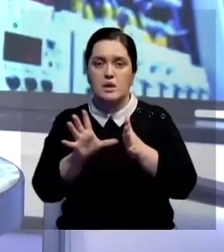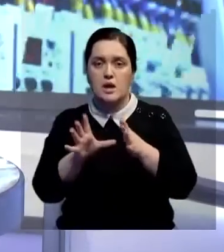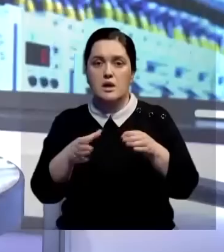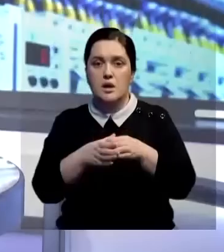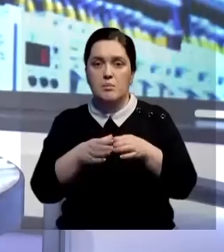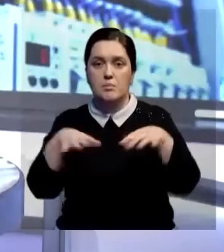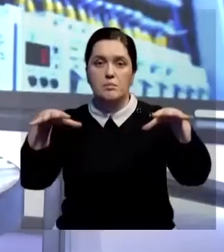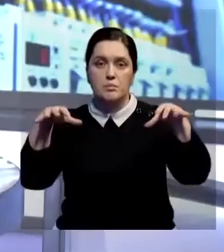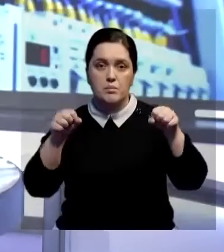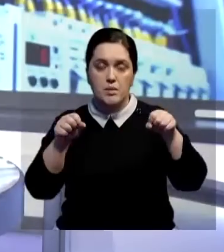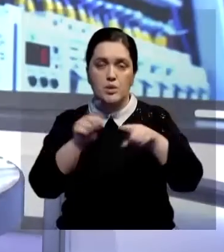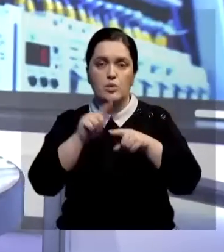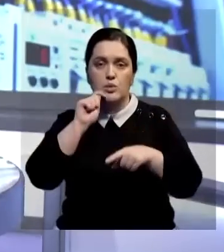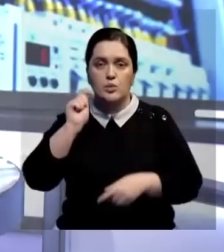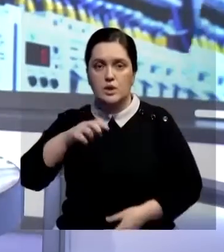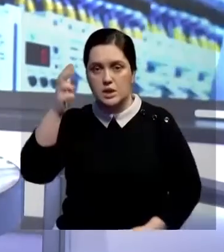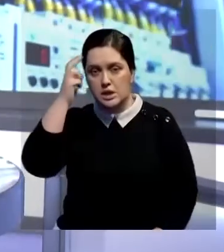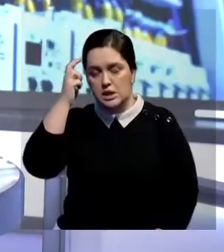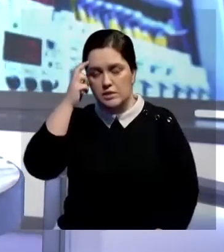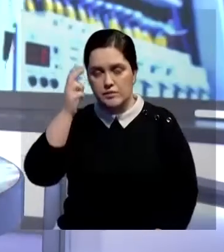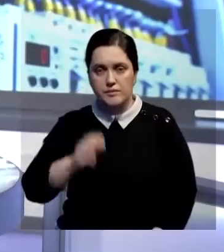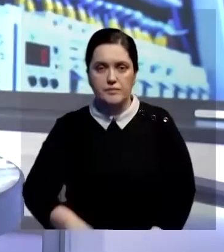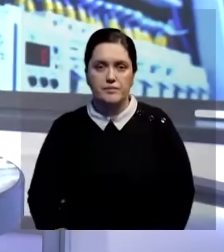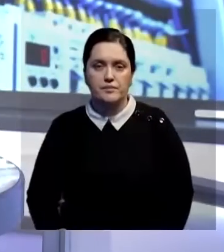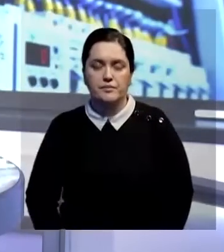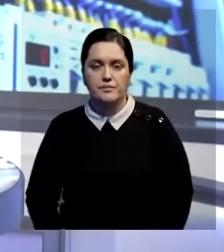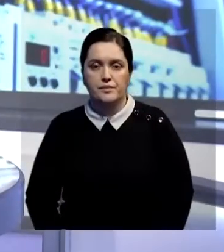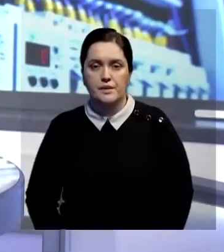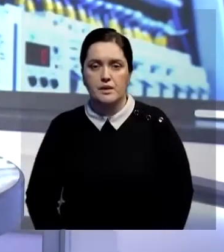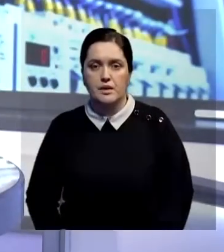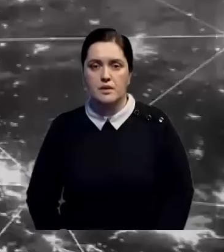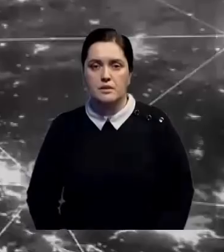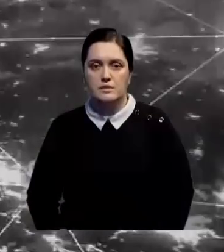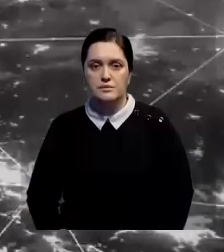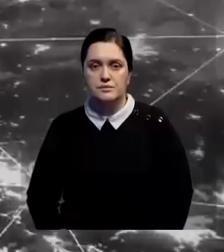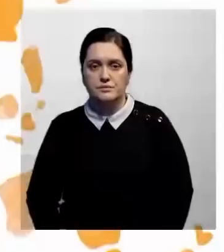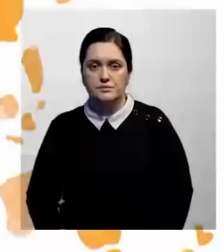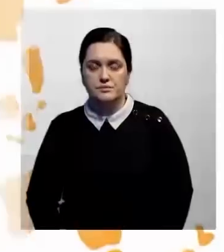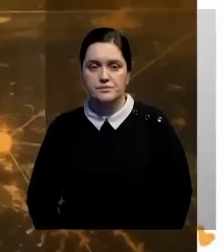света сидят жители Киева. Подробности в нашем обзоре.